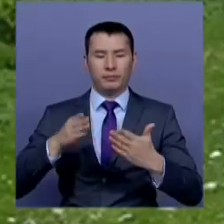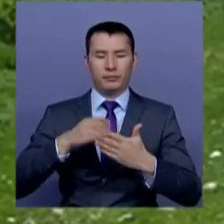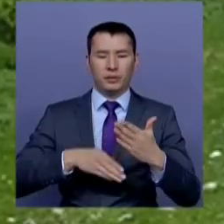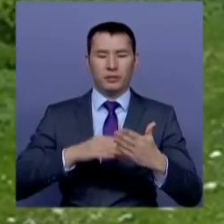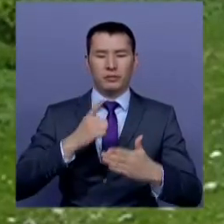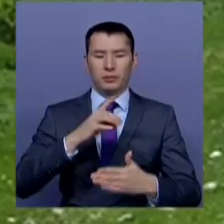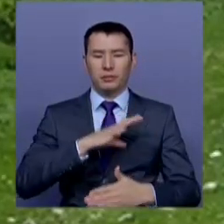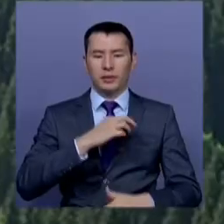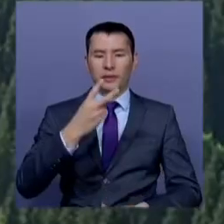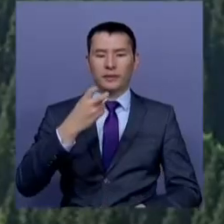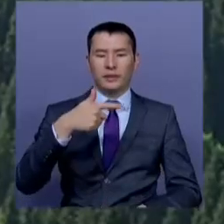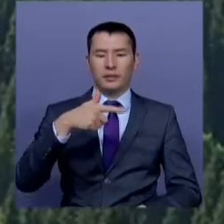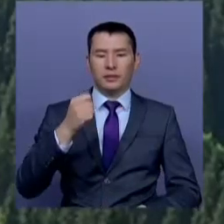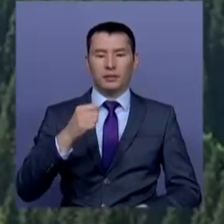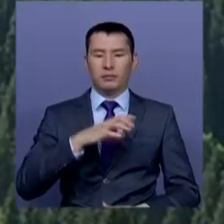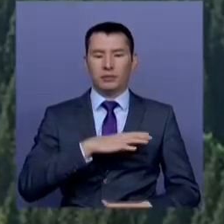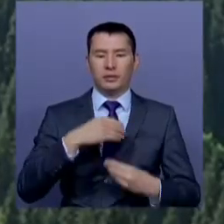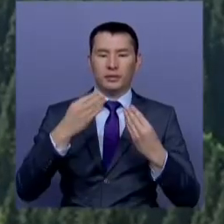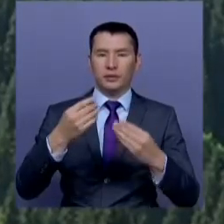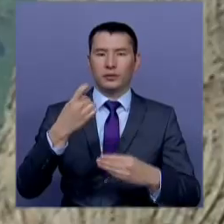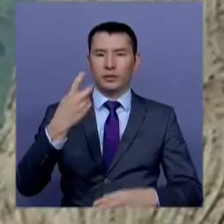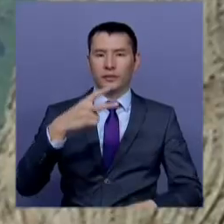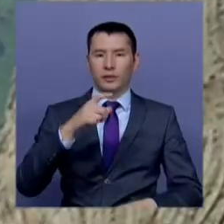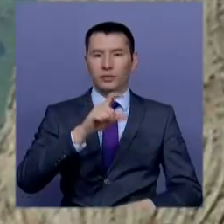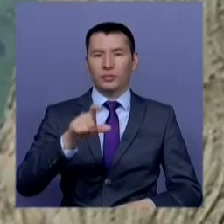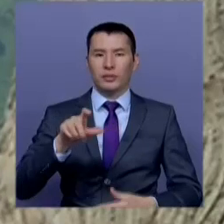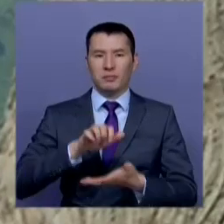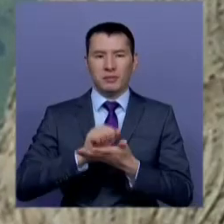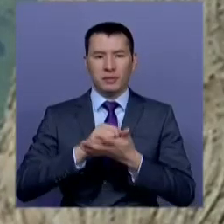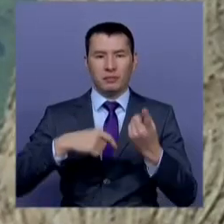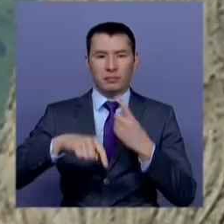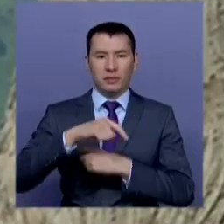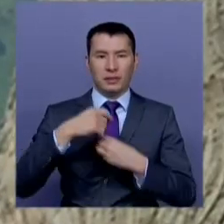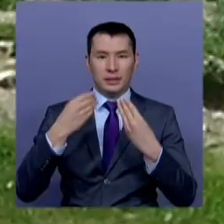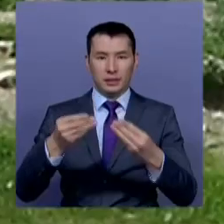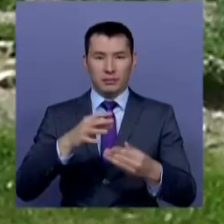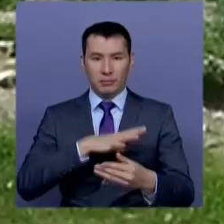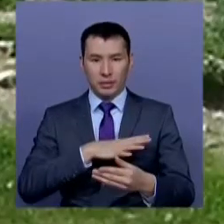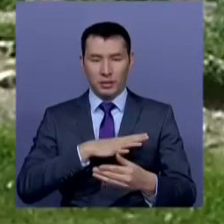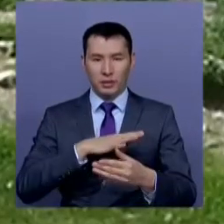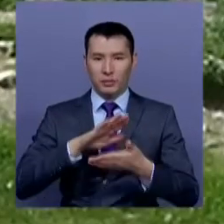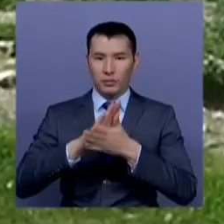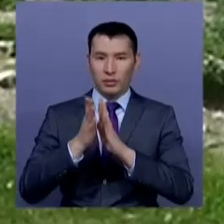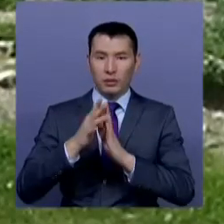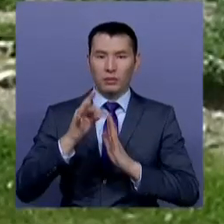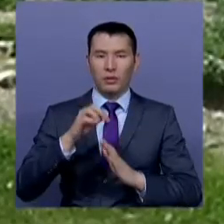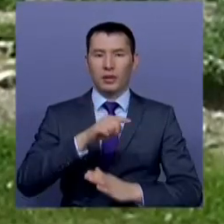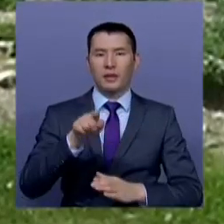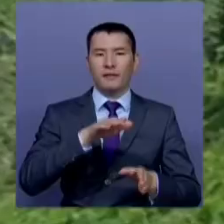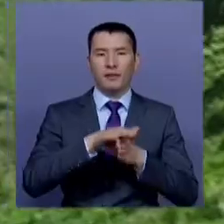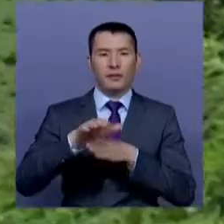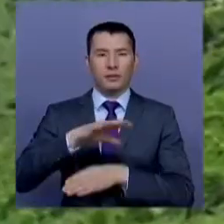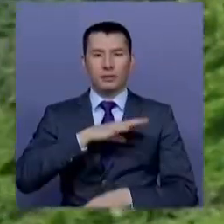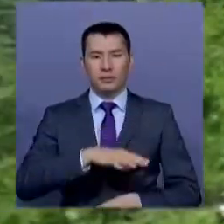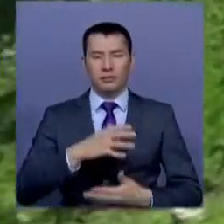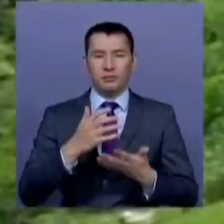гектаров нацпарка было отдано 122 бизнесменам. Об этом заявил вице-министр экологии Ерлан Исанбаев. Сегодня же произошло